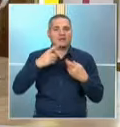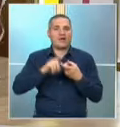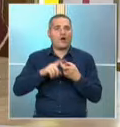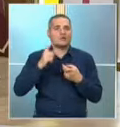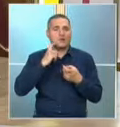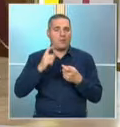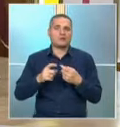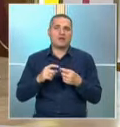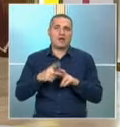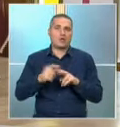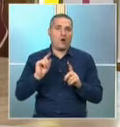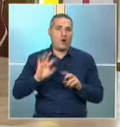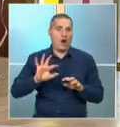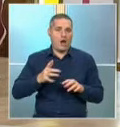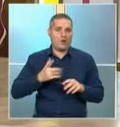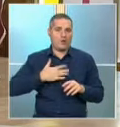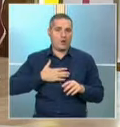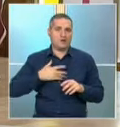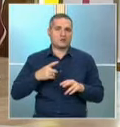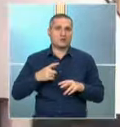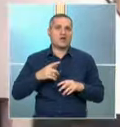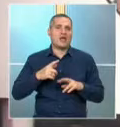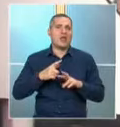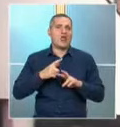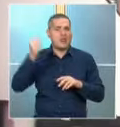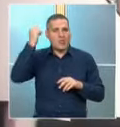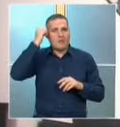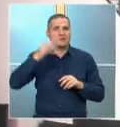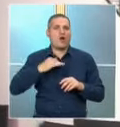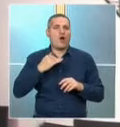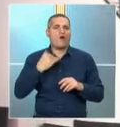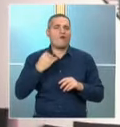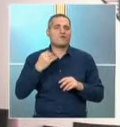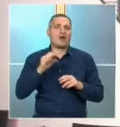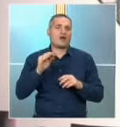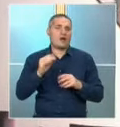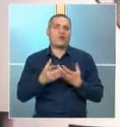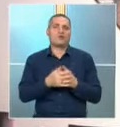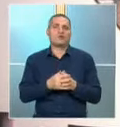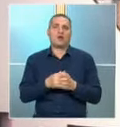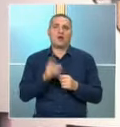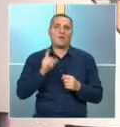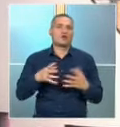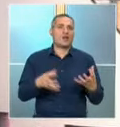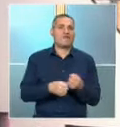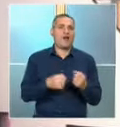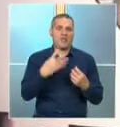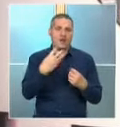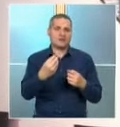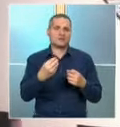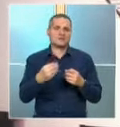Но ако имаш като немска овчарка или някога, ако е буден, ще щеше да хване